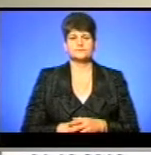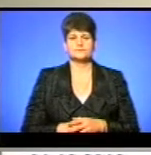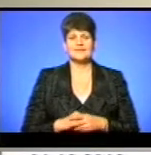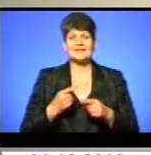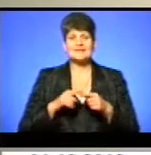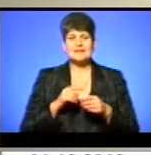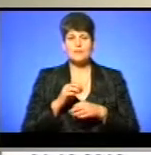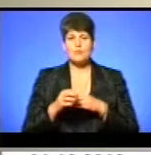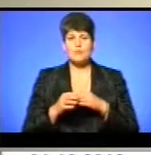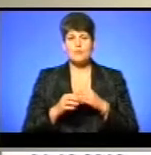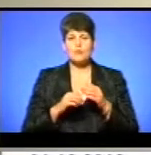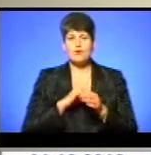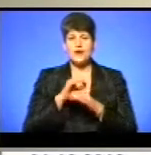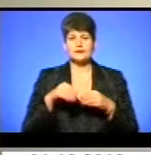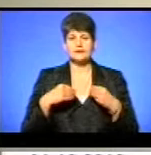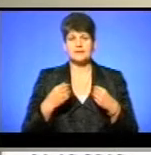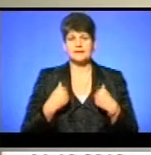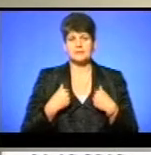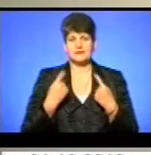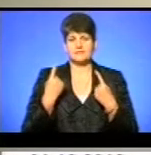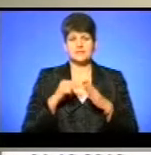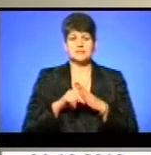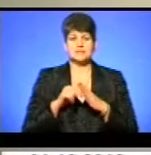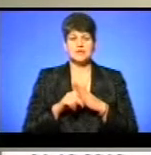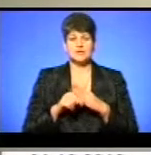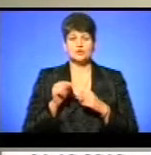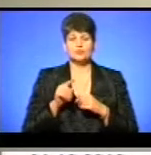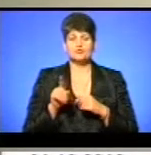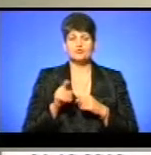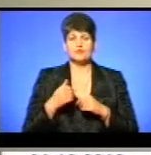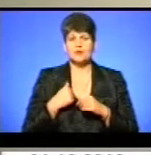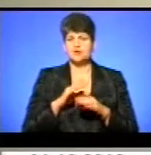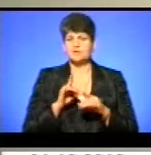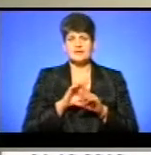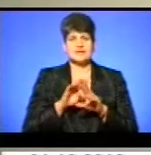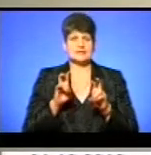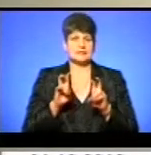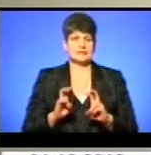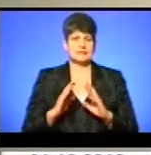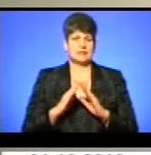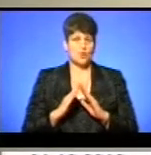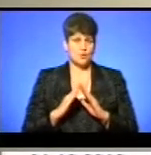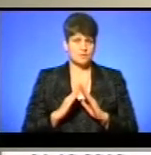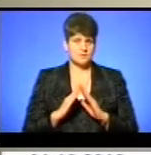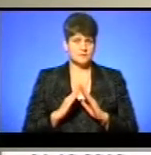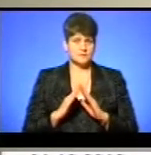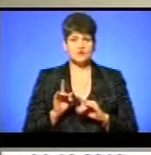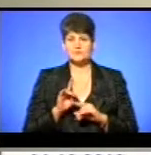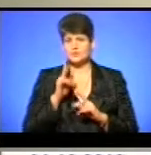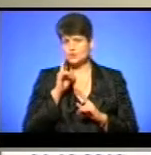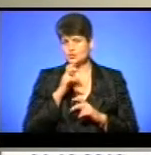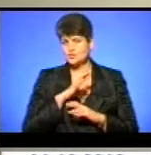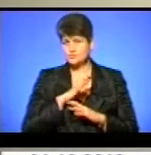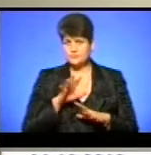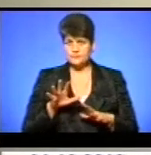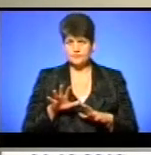Цей проєкт дає для мене велике значення, того, щоб не сидіти вдома, щоб не скучати, не